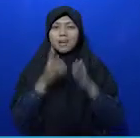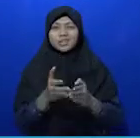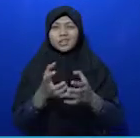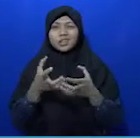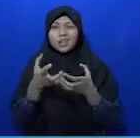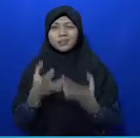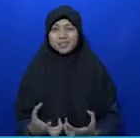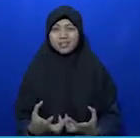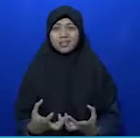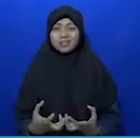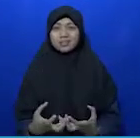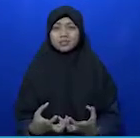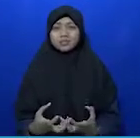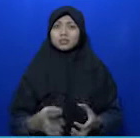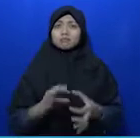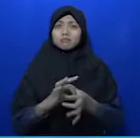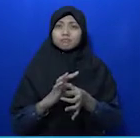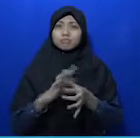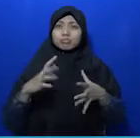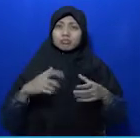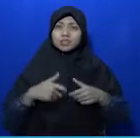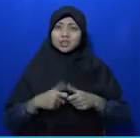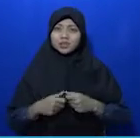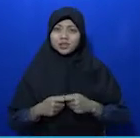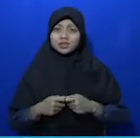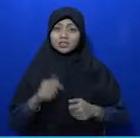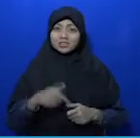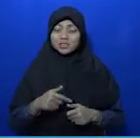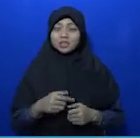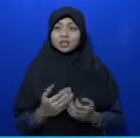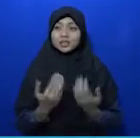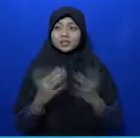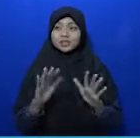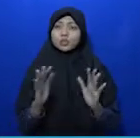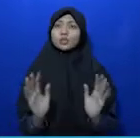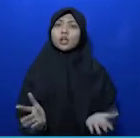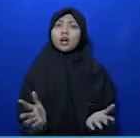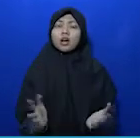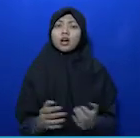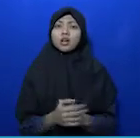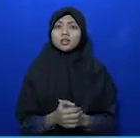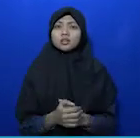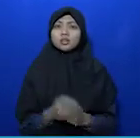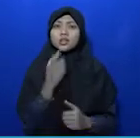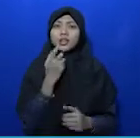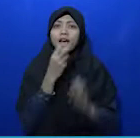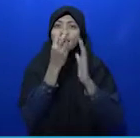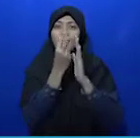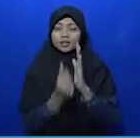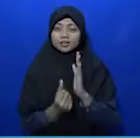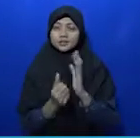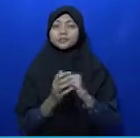dalam divestasi ini itu sudah terselesaikan. Yaitu apa? Yaitu harga dan